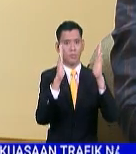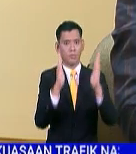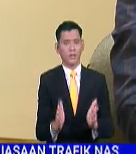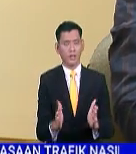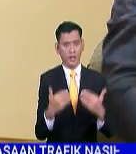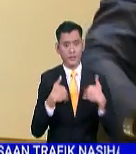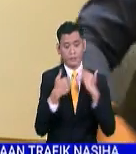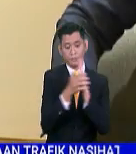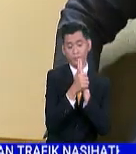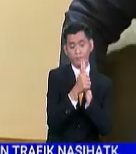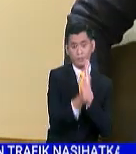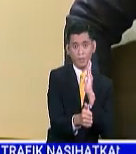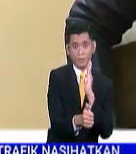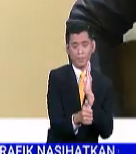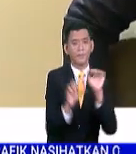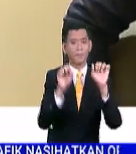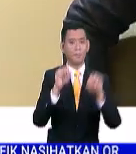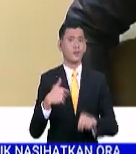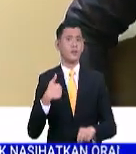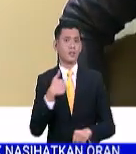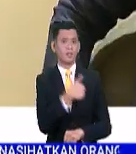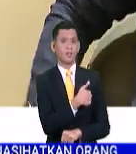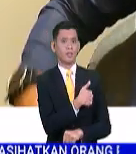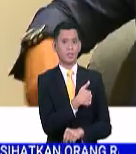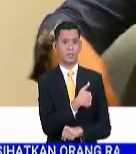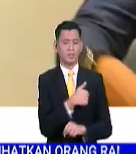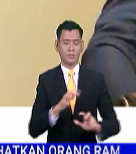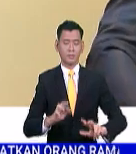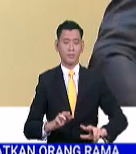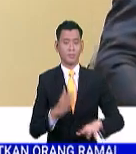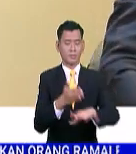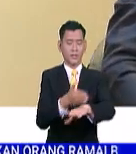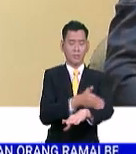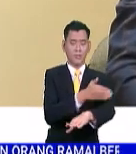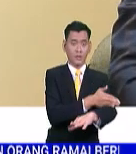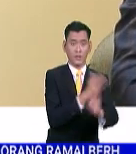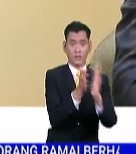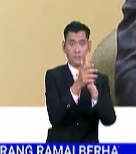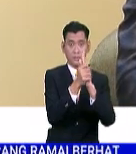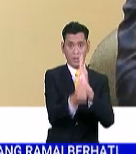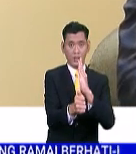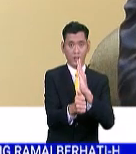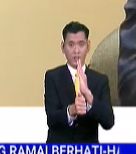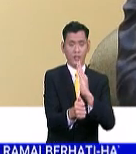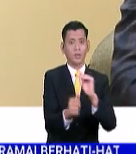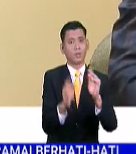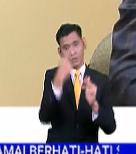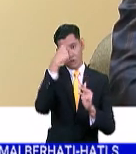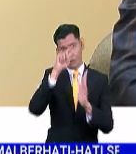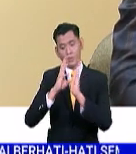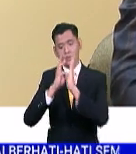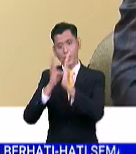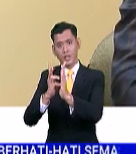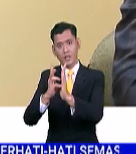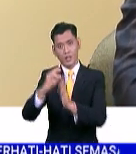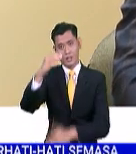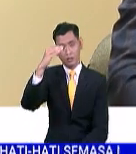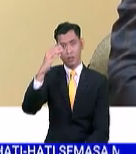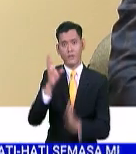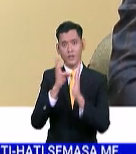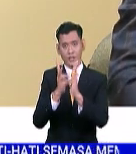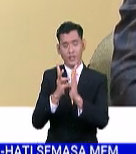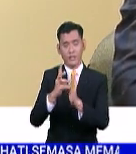berpotensi yang boleh kita bangunkan bersama special program untuk mewakili negeri Johor dalam kejohanan